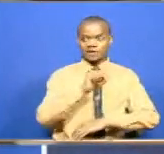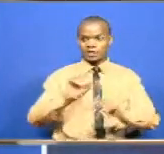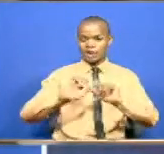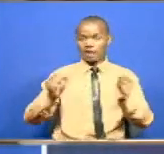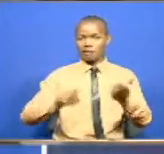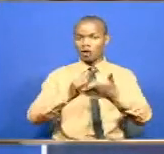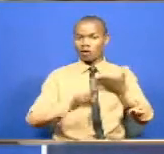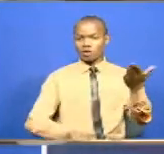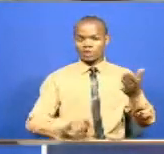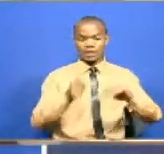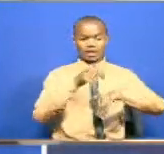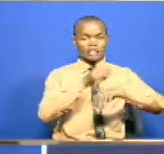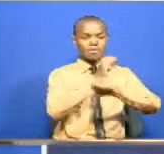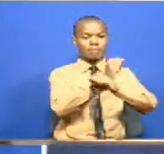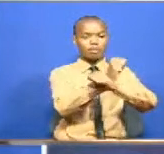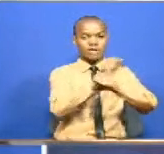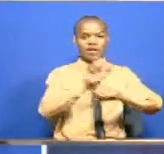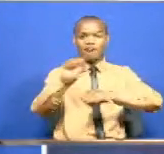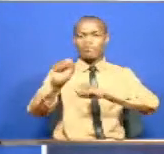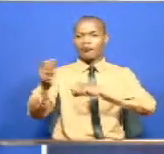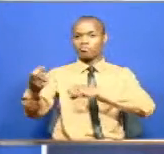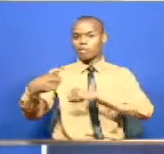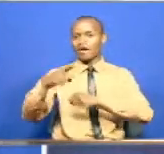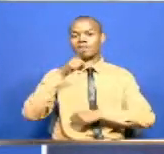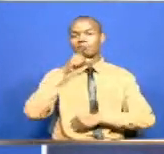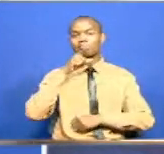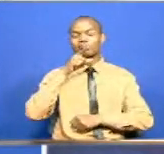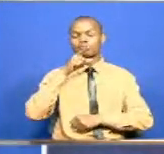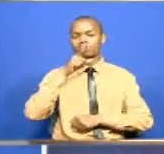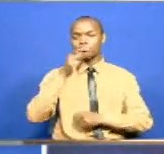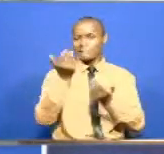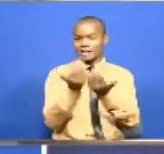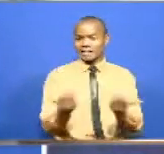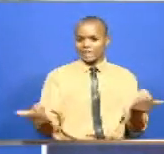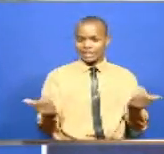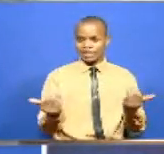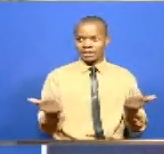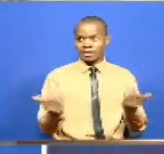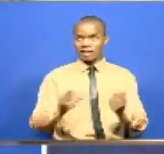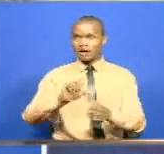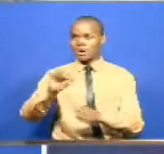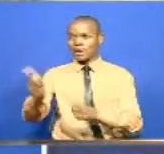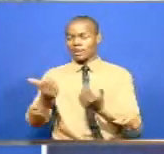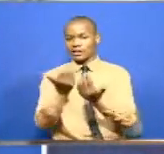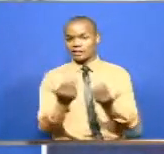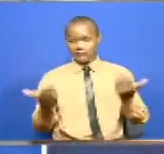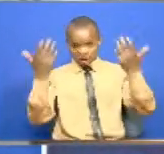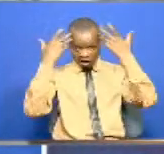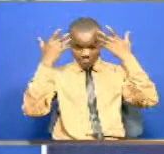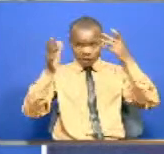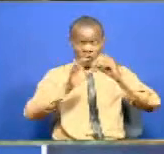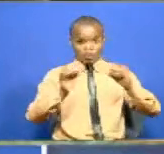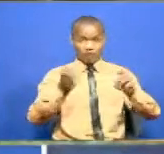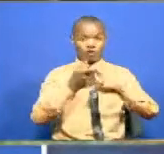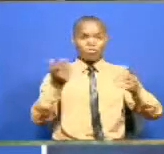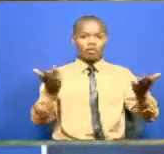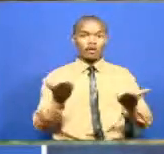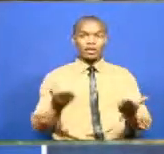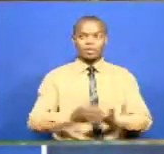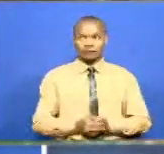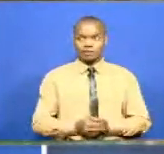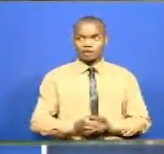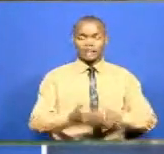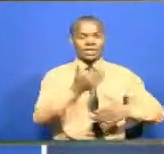semeji alipookoa huyu mtoto wa 5 months akapeleka bahati mbaya mwingine hakujulikana penye alikuwa.